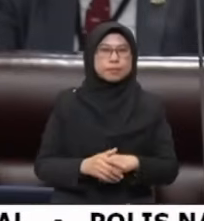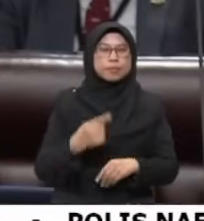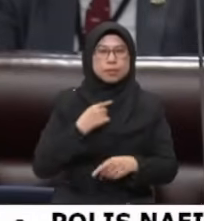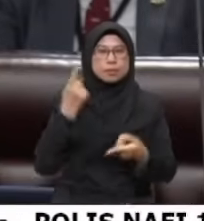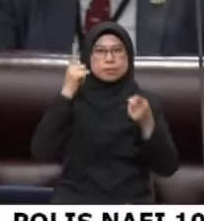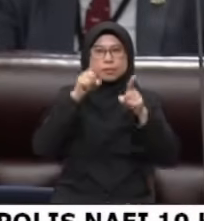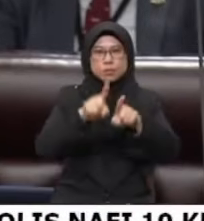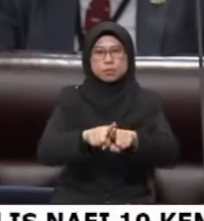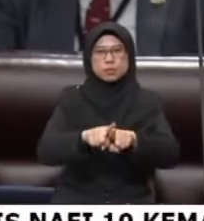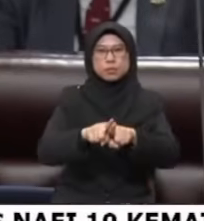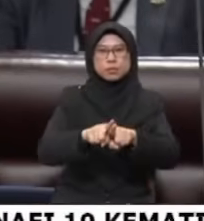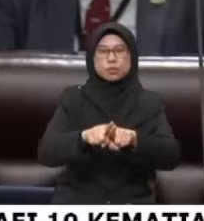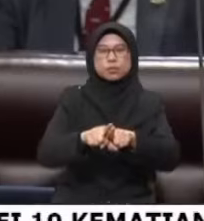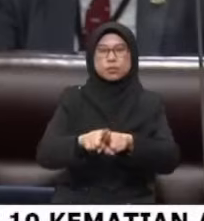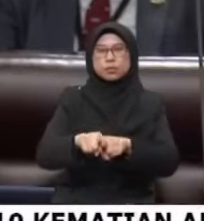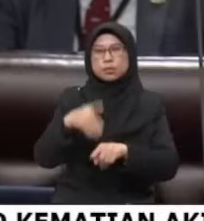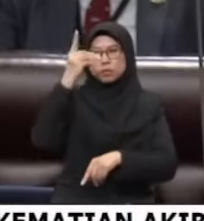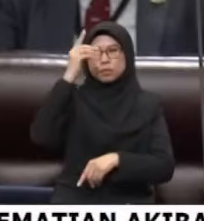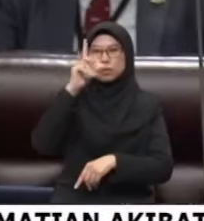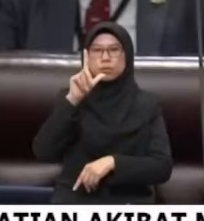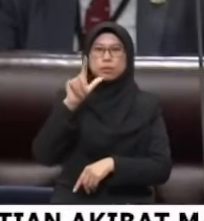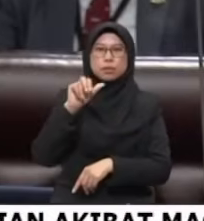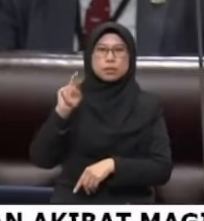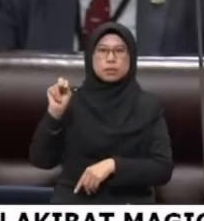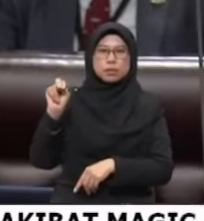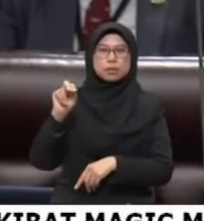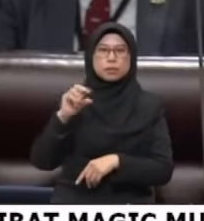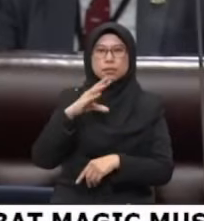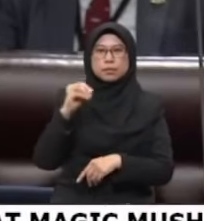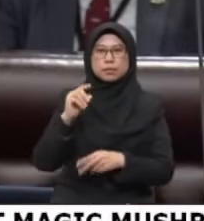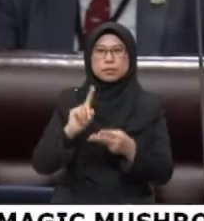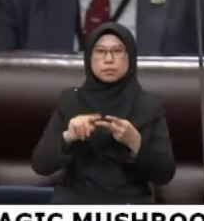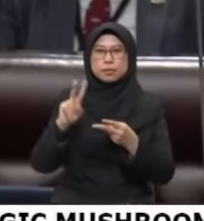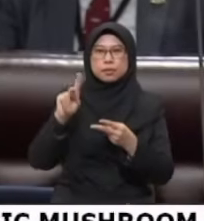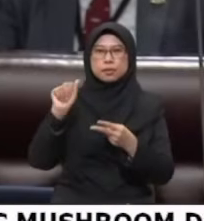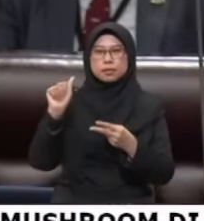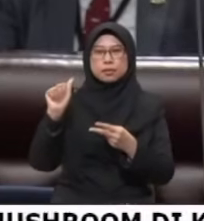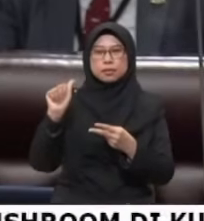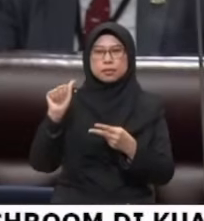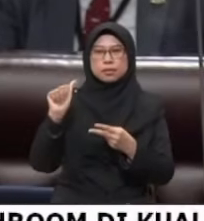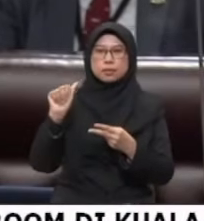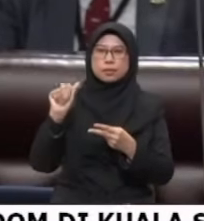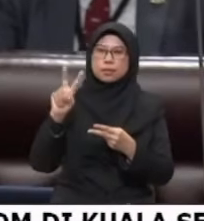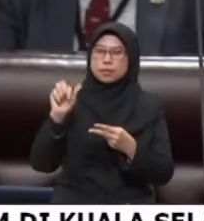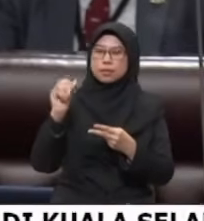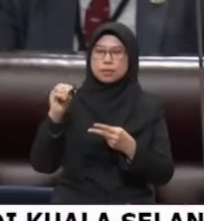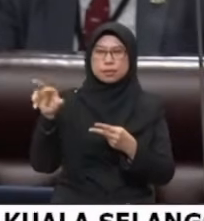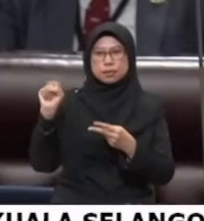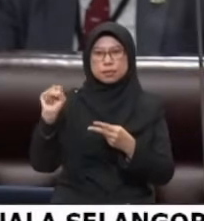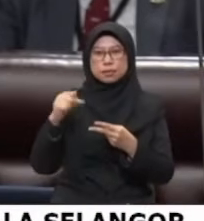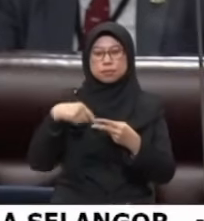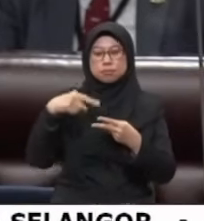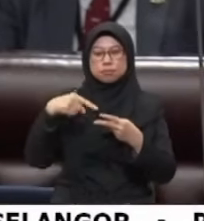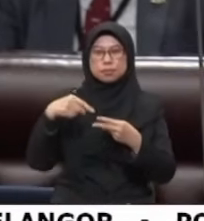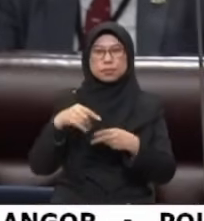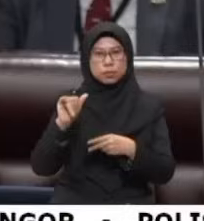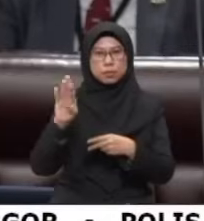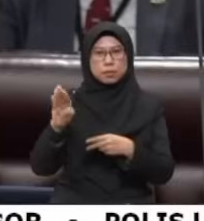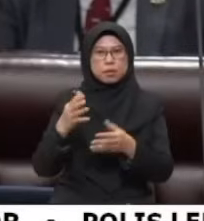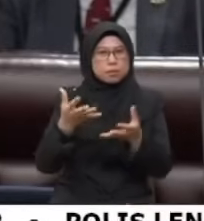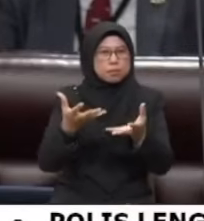berhormat Senator Dr langis waren dan yang berhormat Senator Datuk kesavadas yang telah